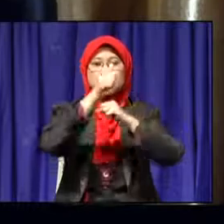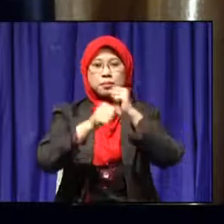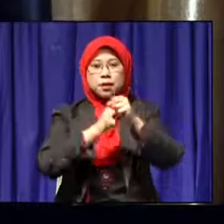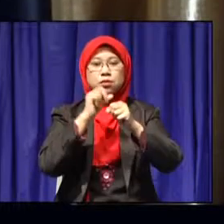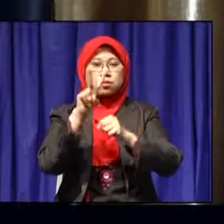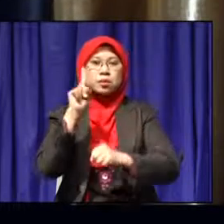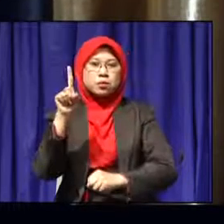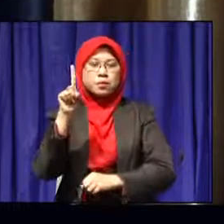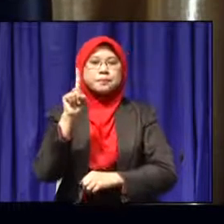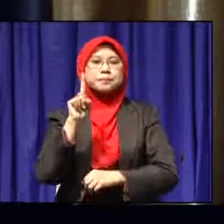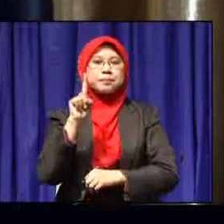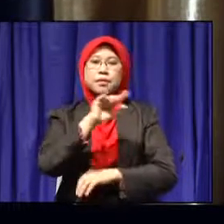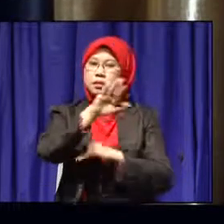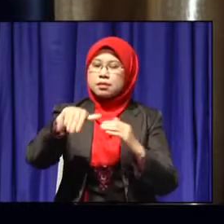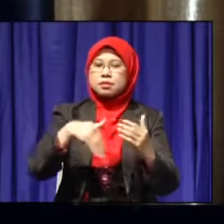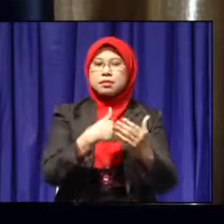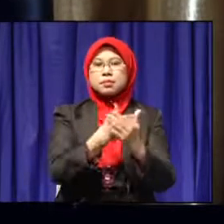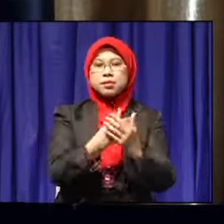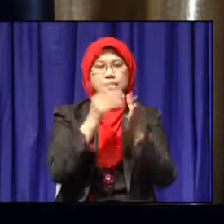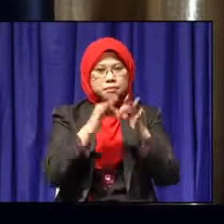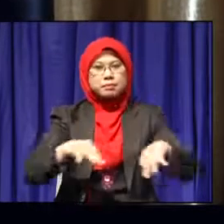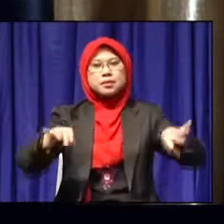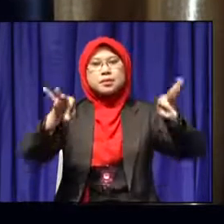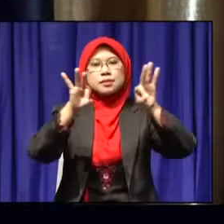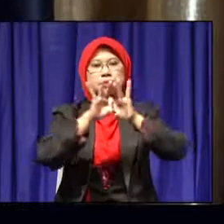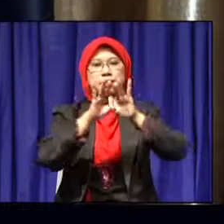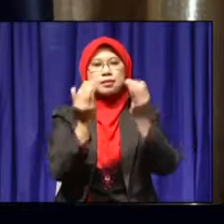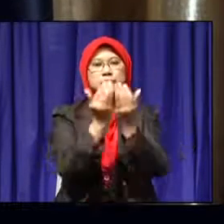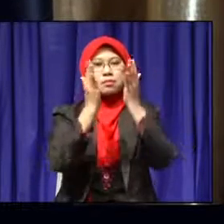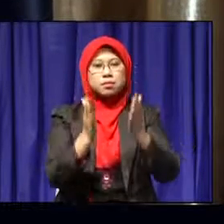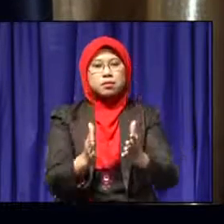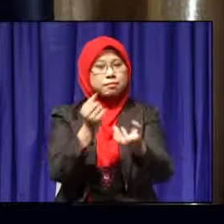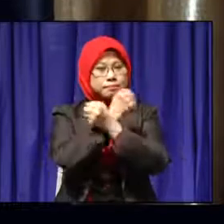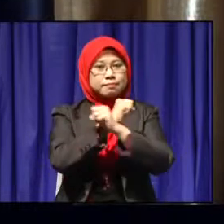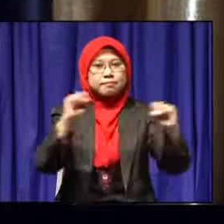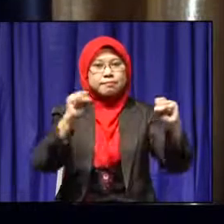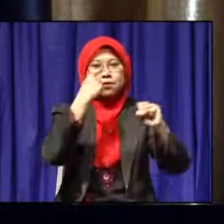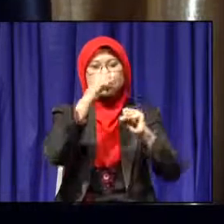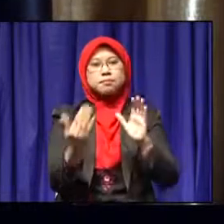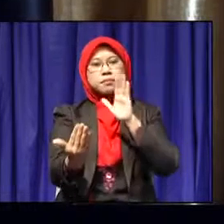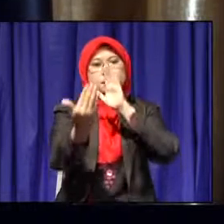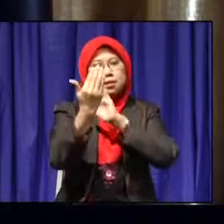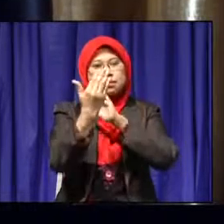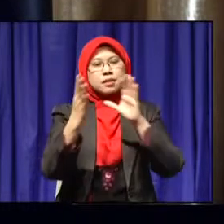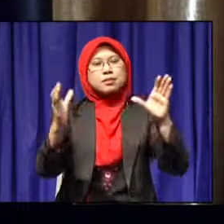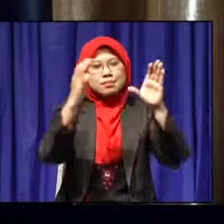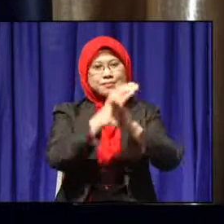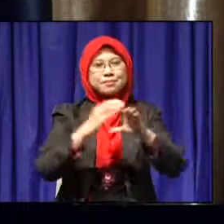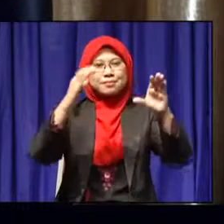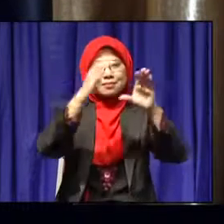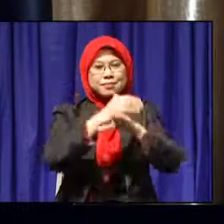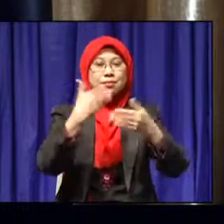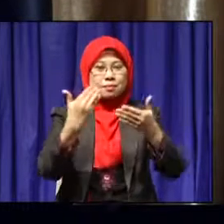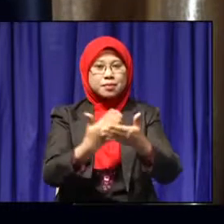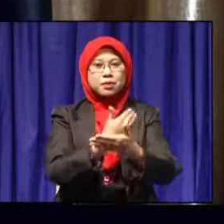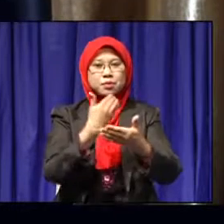jadi semua ini adalah penting Spanyol murid bersedia menghadapi cabaran cabaran